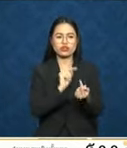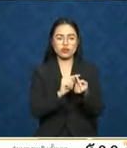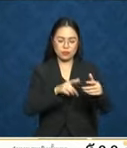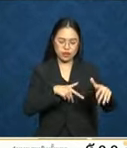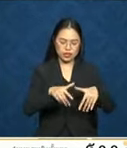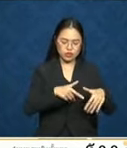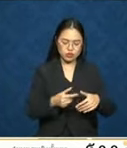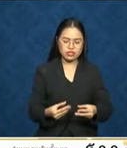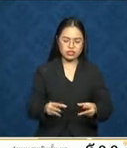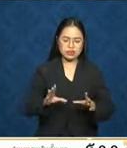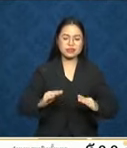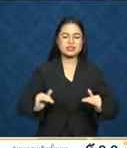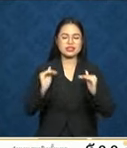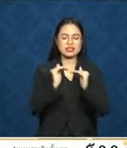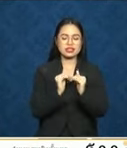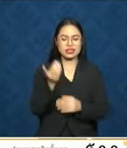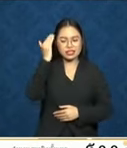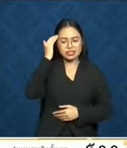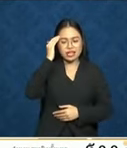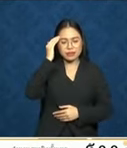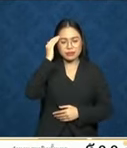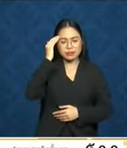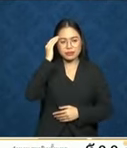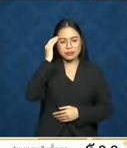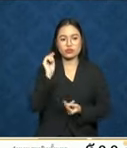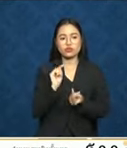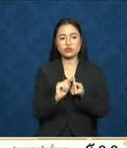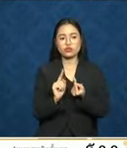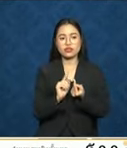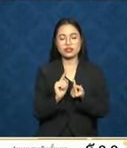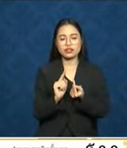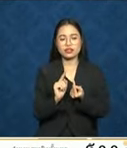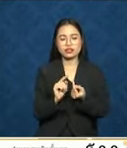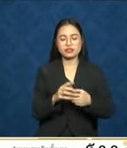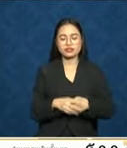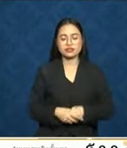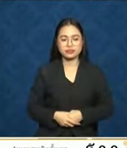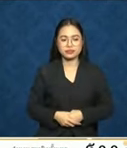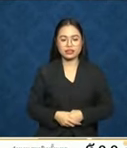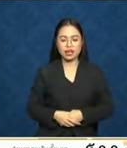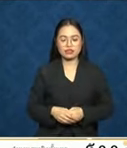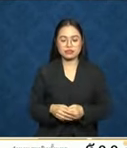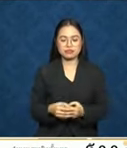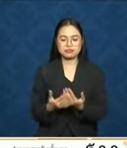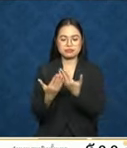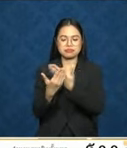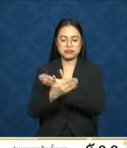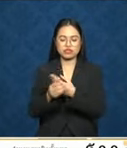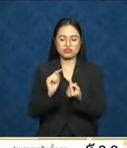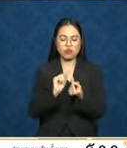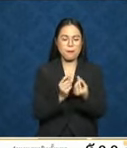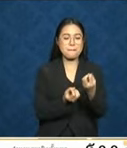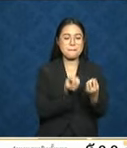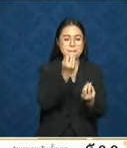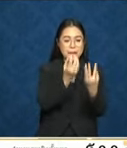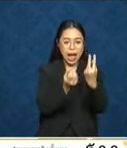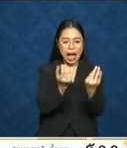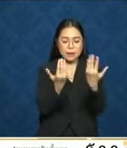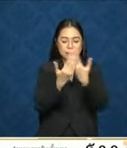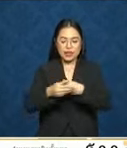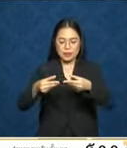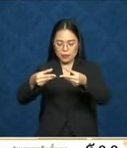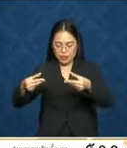ได้รับทราบอย่างทั่วถึงนะครับแล้วก็การทำพื้นที่ป่าจำแนกให้เป็นโฉนดของประชาชน